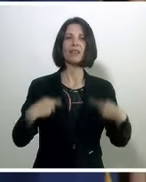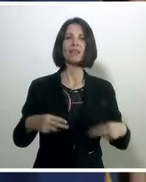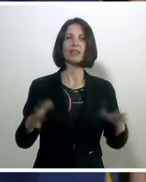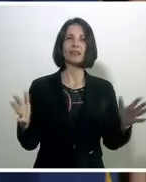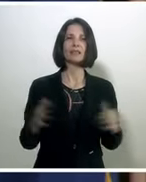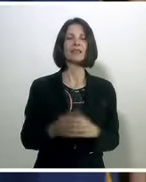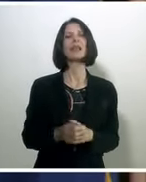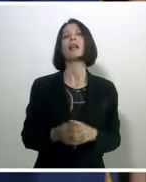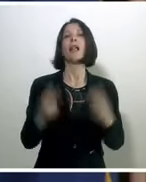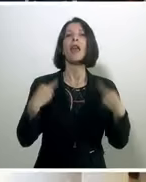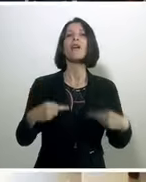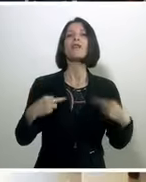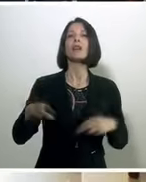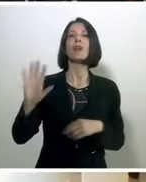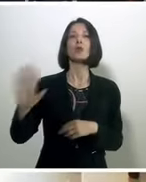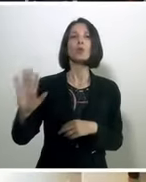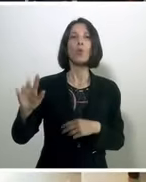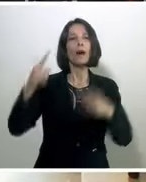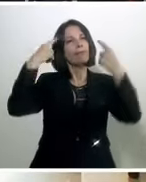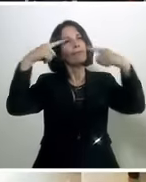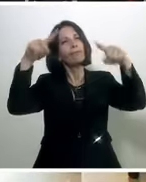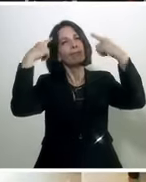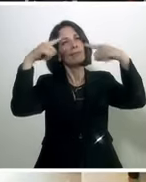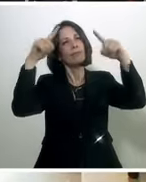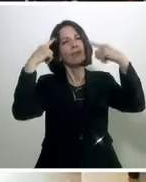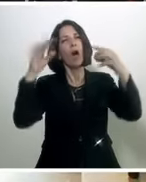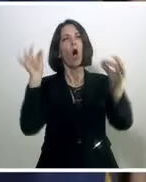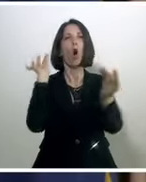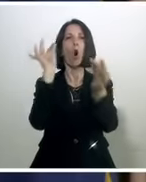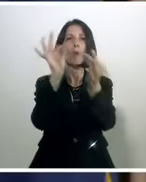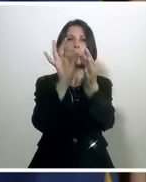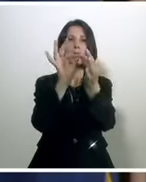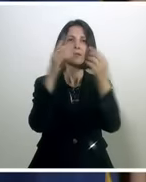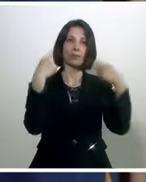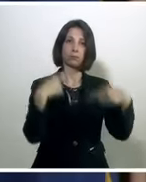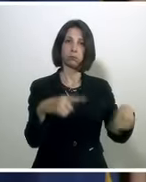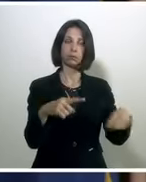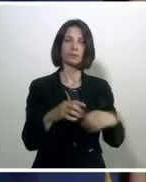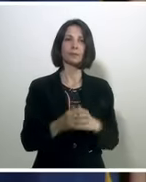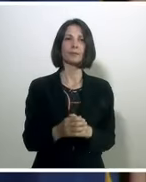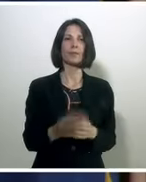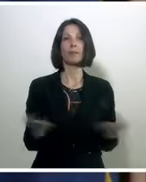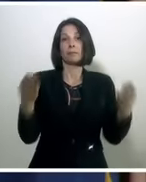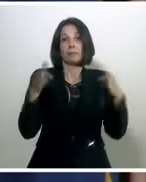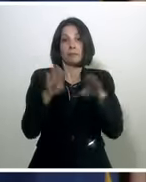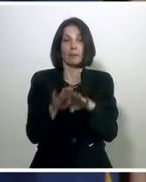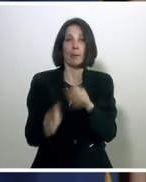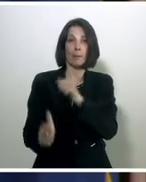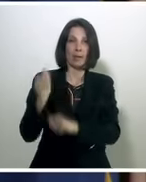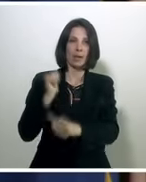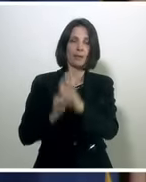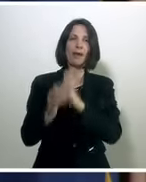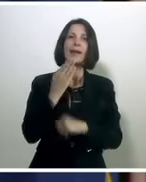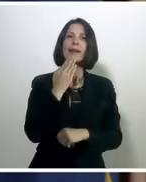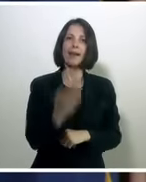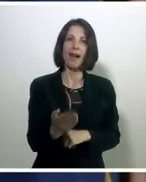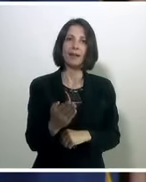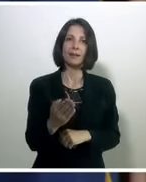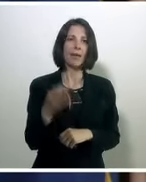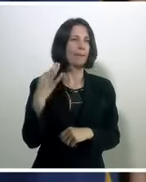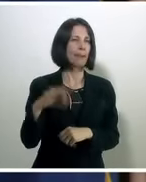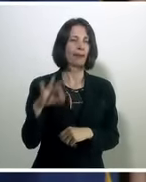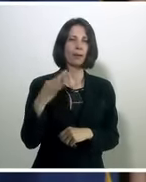dedicata al raggiungimento di questo obiettivo prima di chiudere un ringraziamento particolare al presidente Mattarella per essere qui